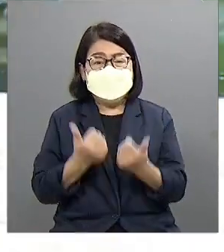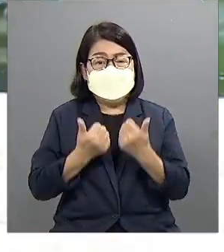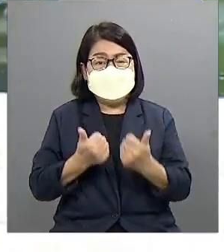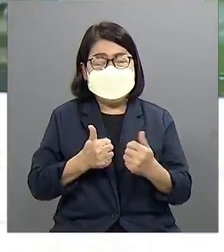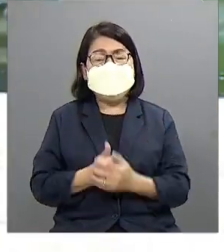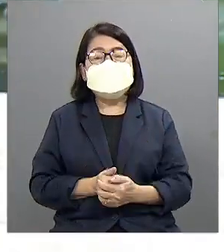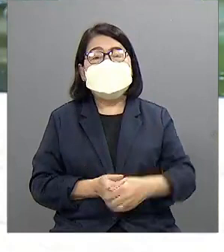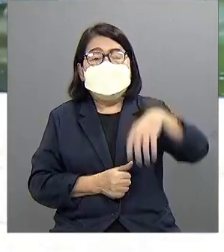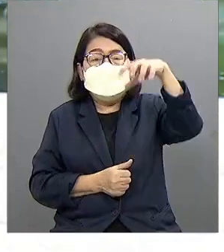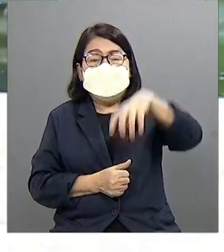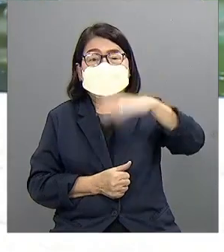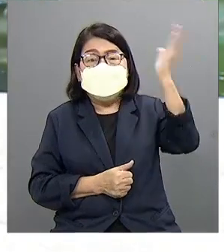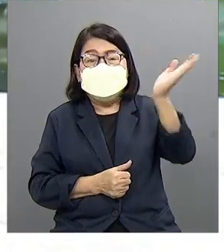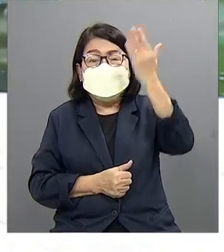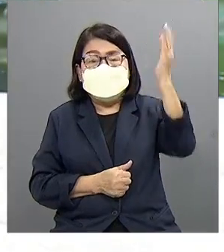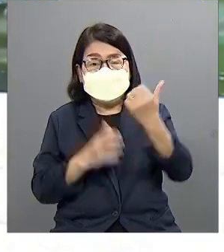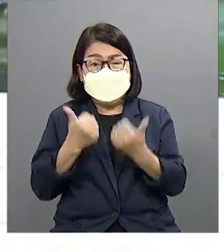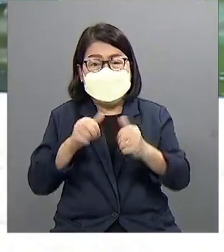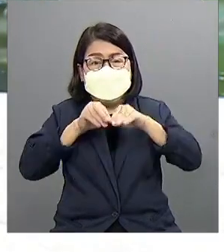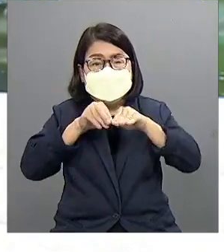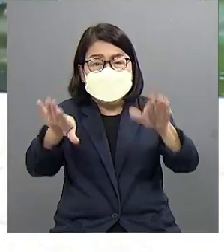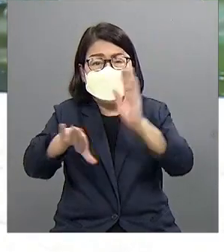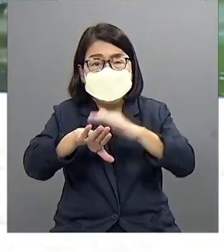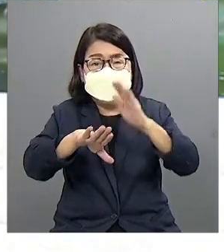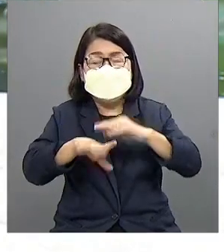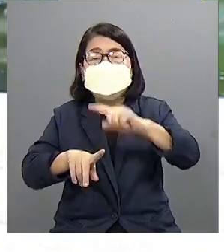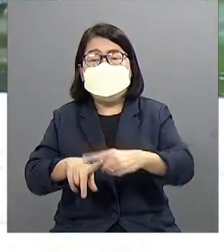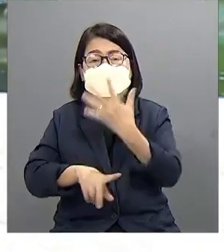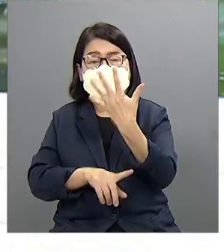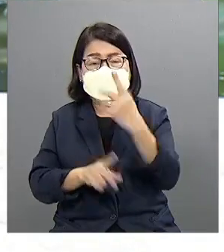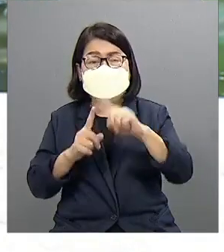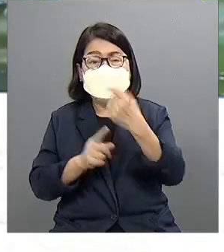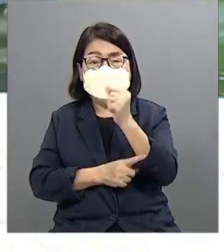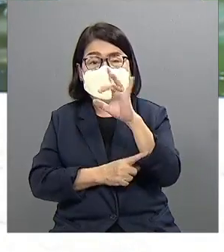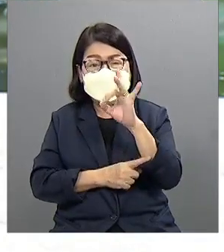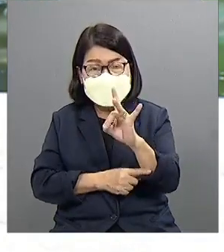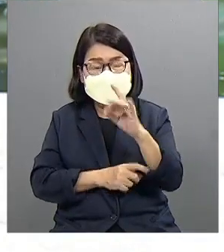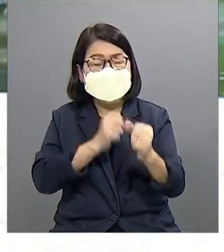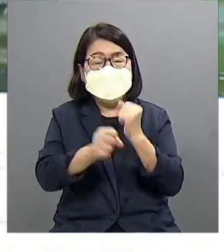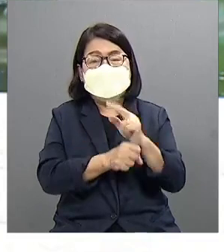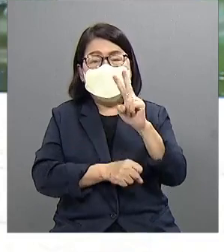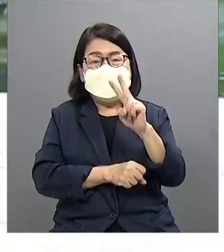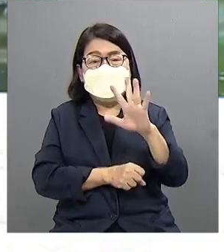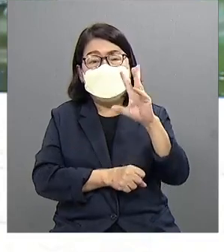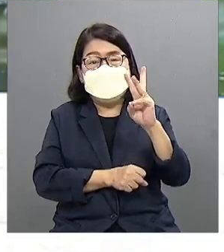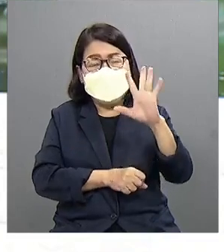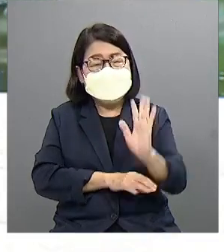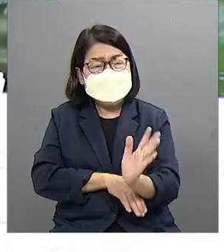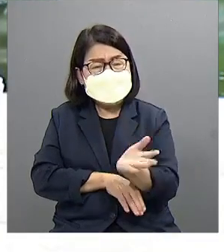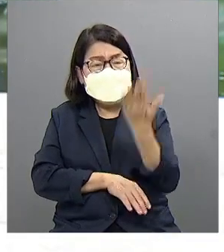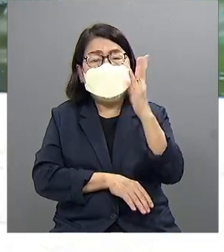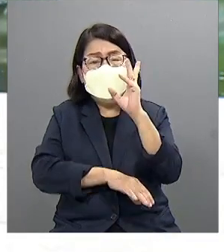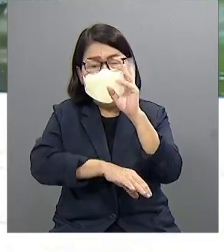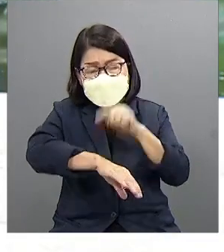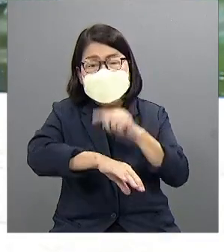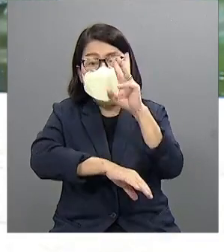ทยาในวันนี้18พฤษภาคม2565นะคะเมื่อตอน6โมงเช้านี่เองค่ะเนื่องจากม